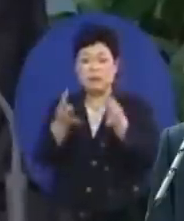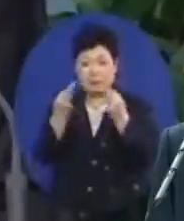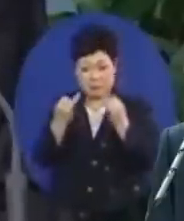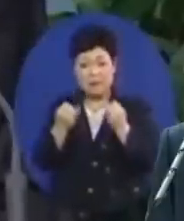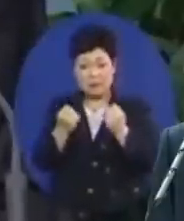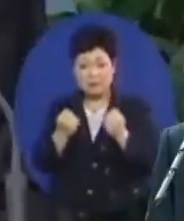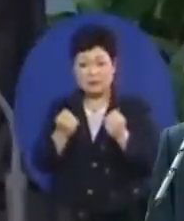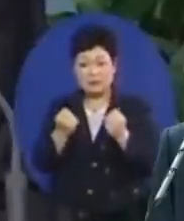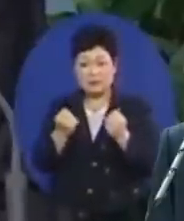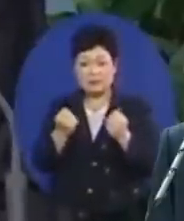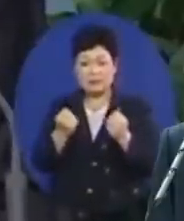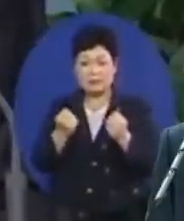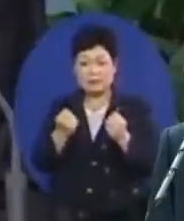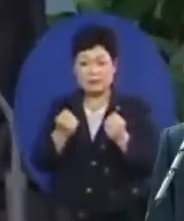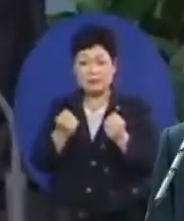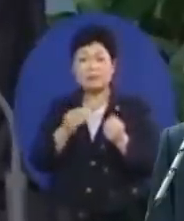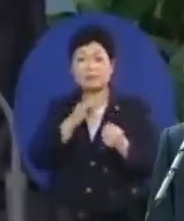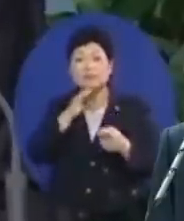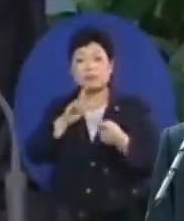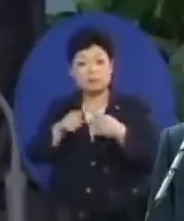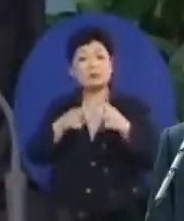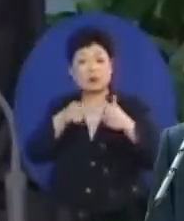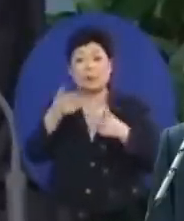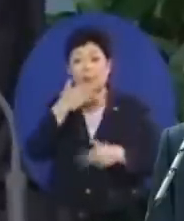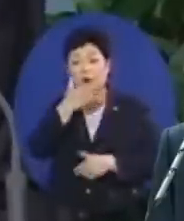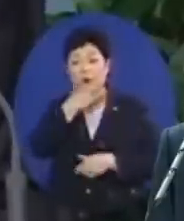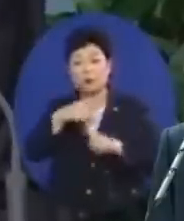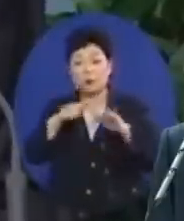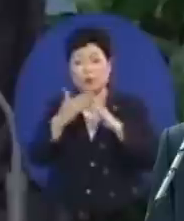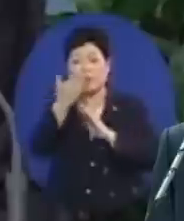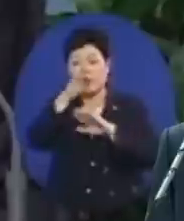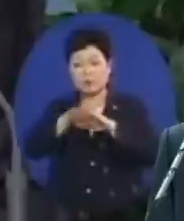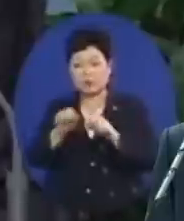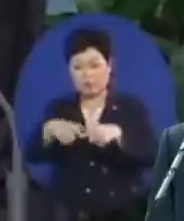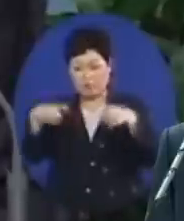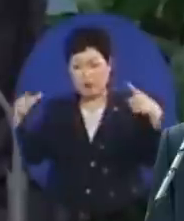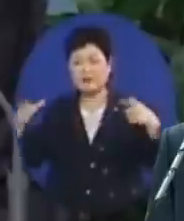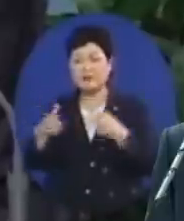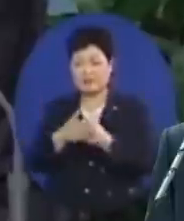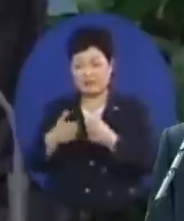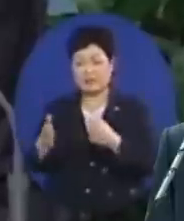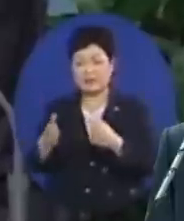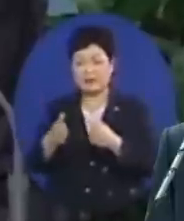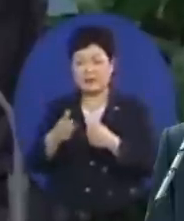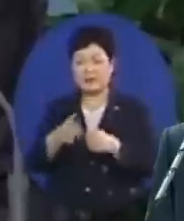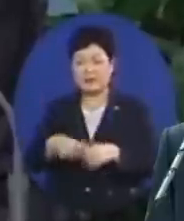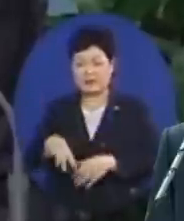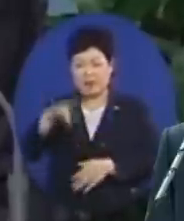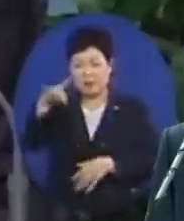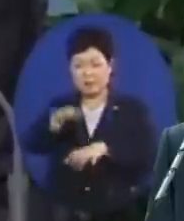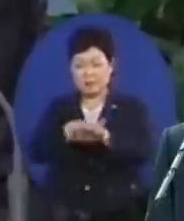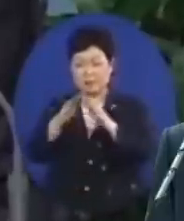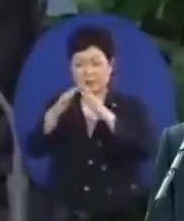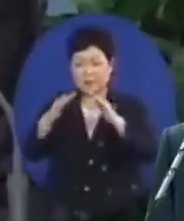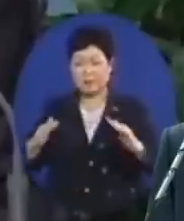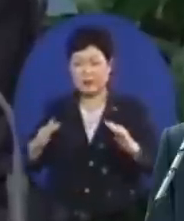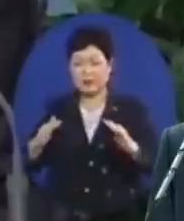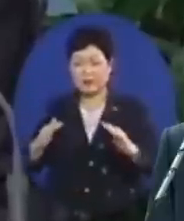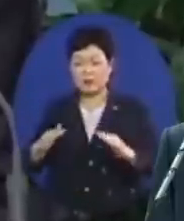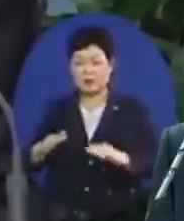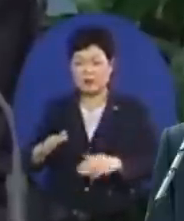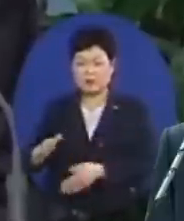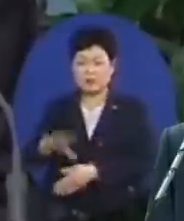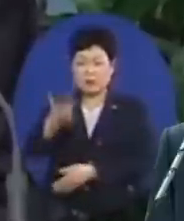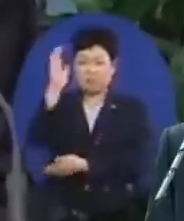많이 수긍을 합니다. 왜냐하면 순복음 교인이 많아졌기 때문에. 제가 처음 천막교회 치고서 나가서 이 말을 할